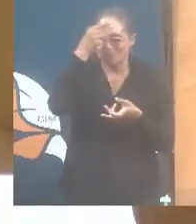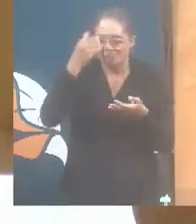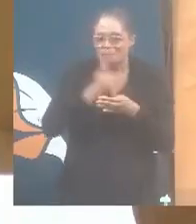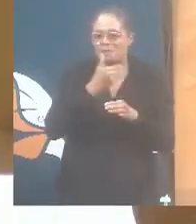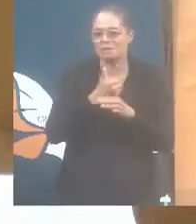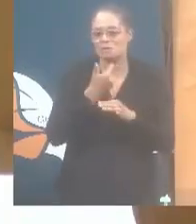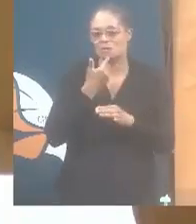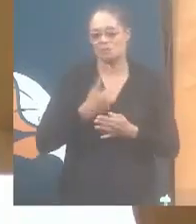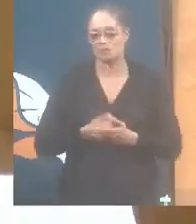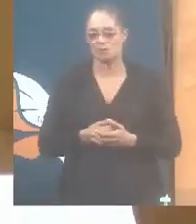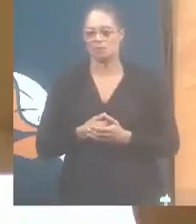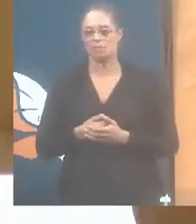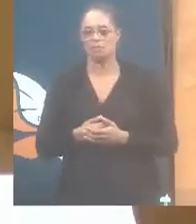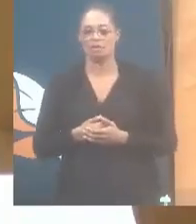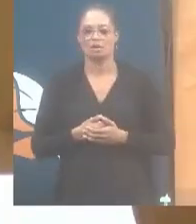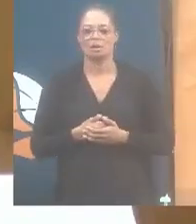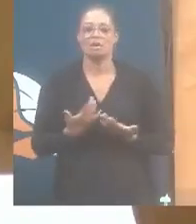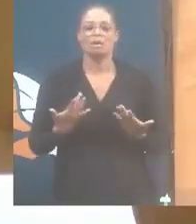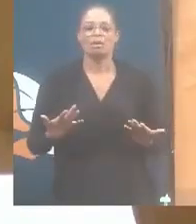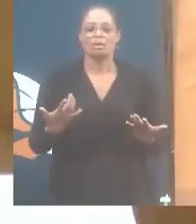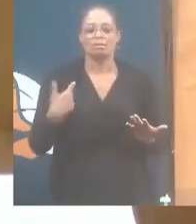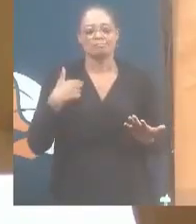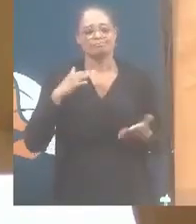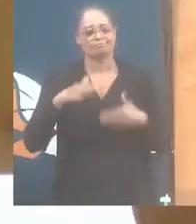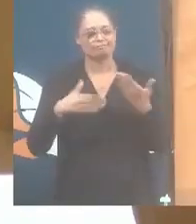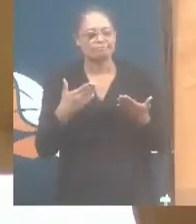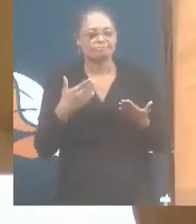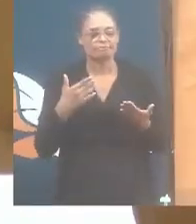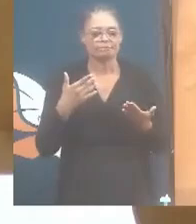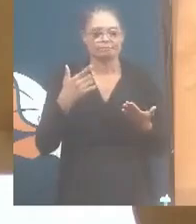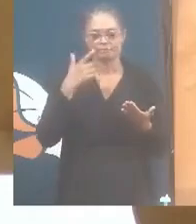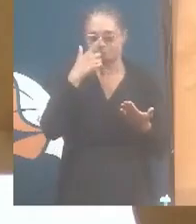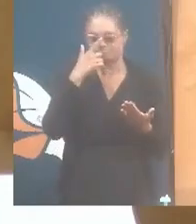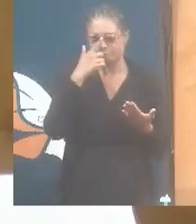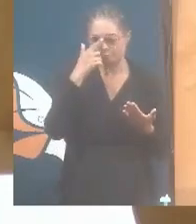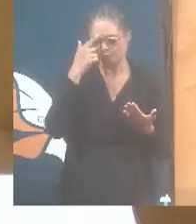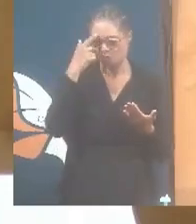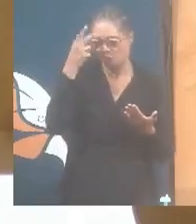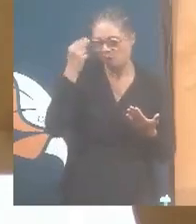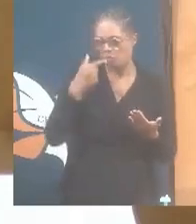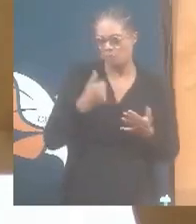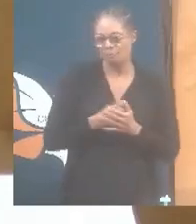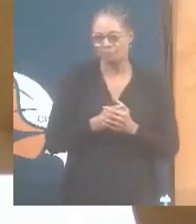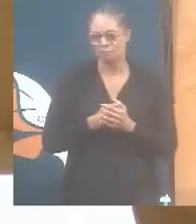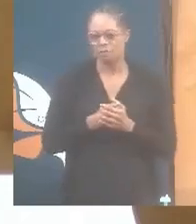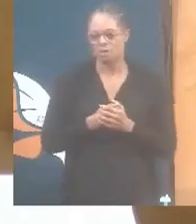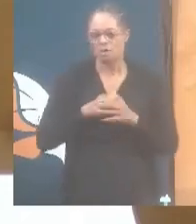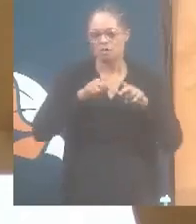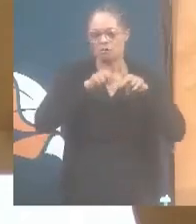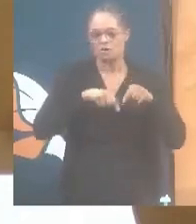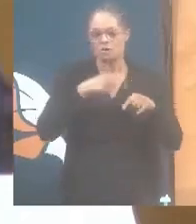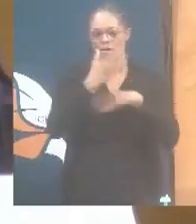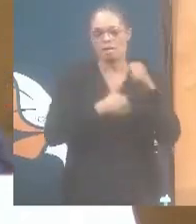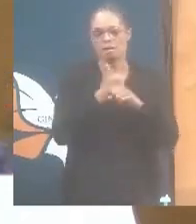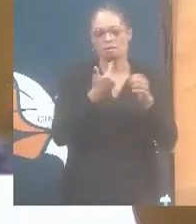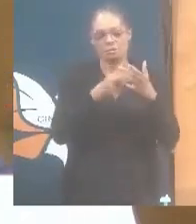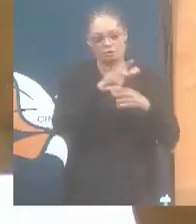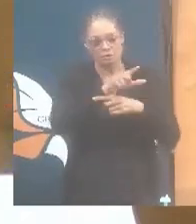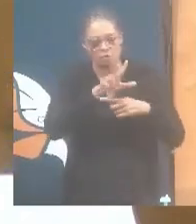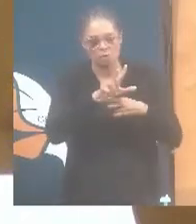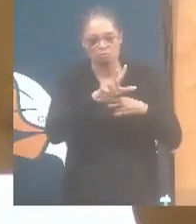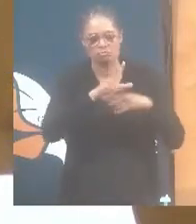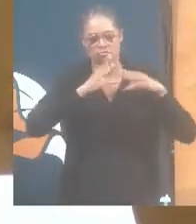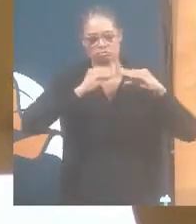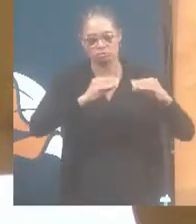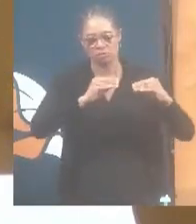Donc, je finis par me dire que l'exécution du budget 2023, au-delà de